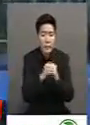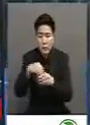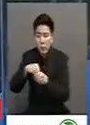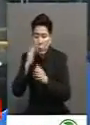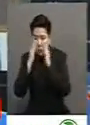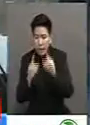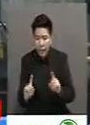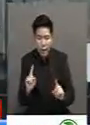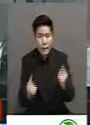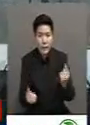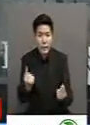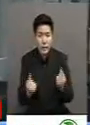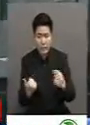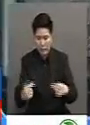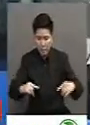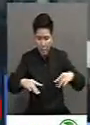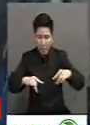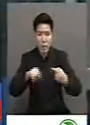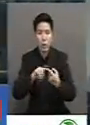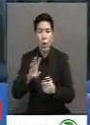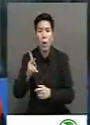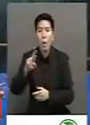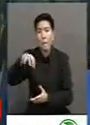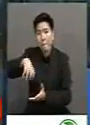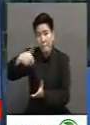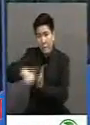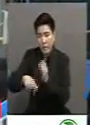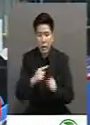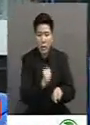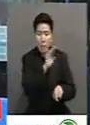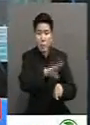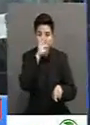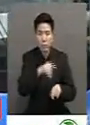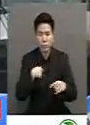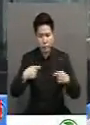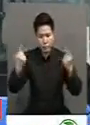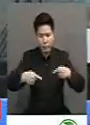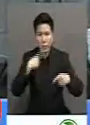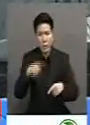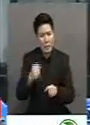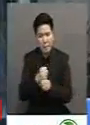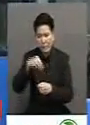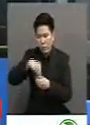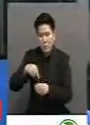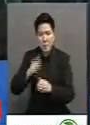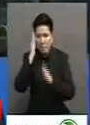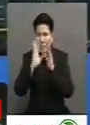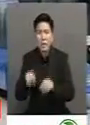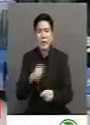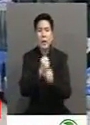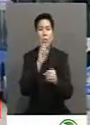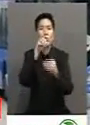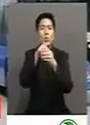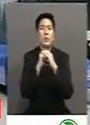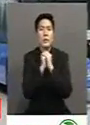ะแล้วก็ยังเป็นปมประเด็นขัดแย้งกันระหว่างกรมศุลกากรเขาเชื่อว่ารถเมย์ NGV นี้ไม่ได้ผลิตที่มาเลเซียค่ะแต่ผลิตที่จี